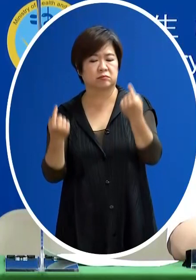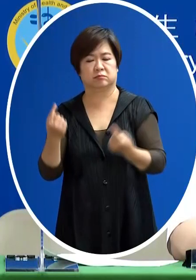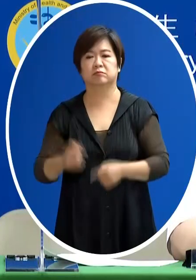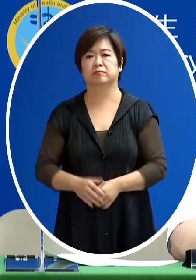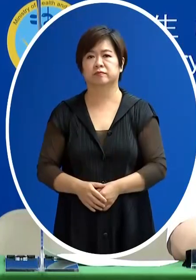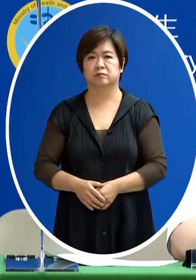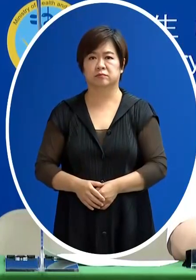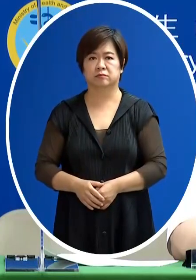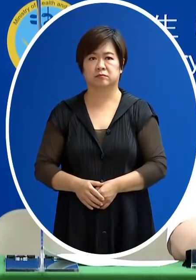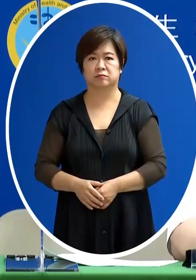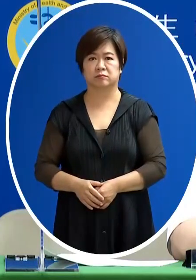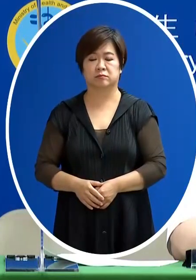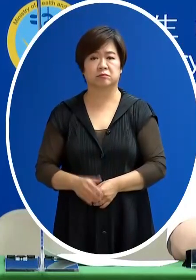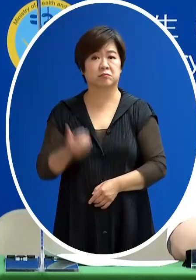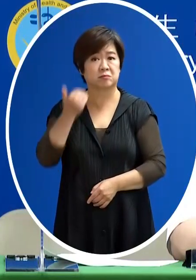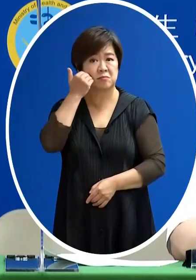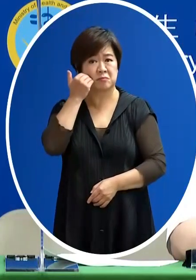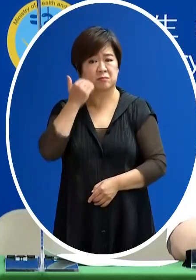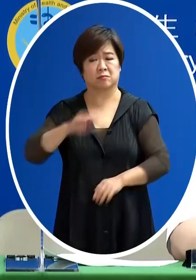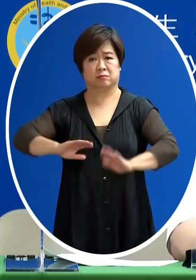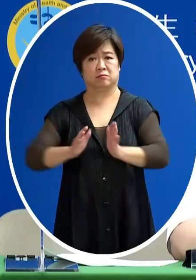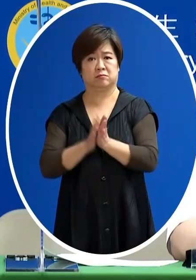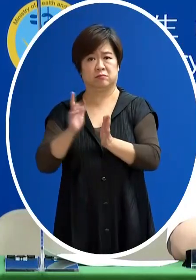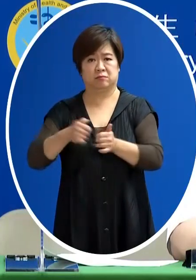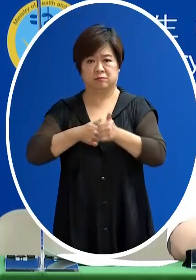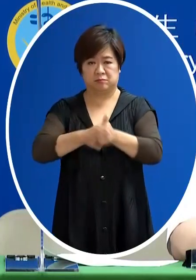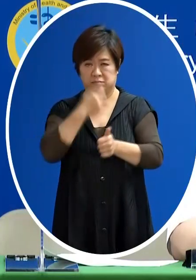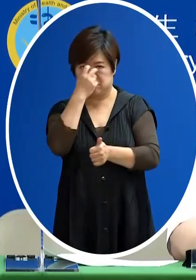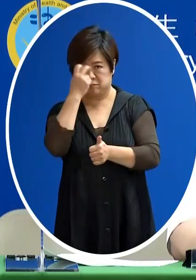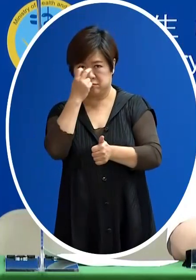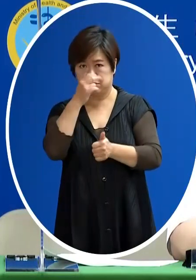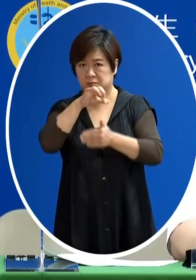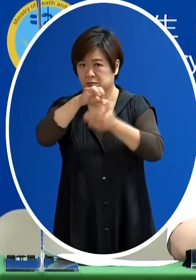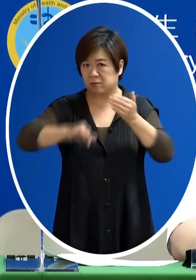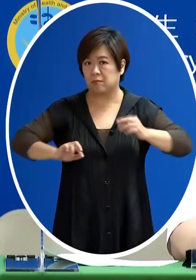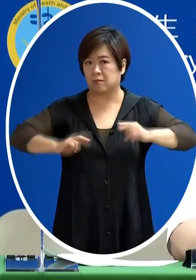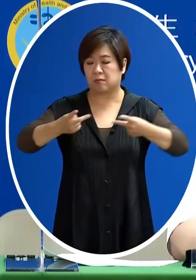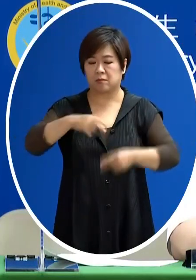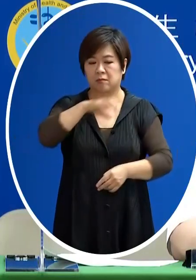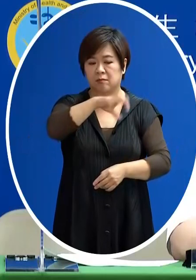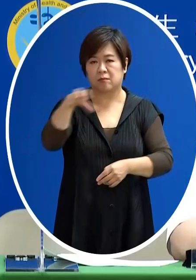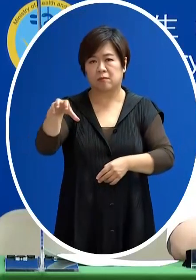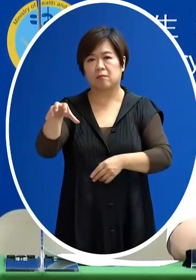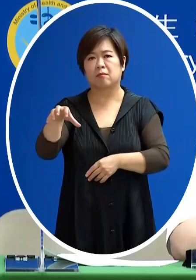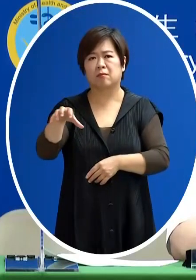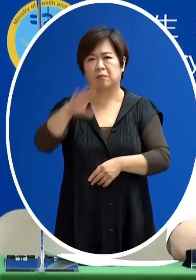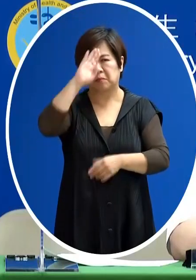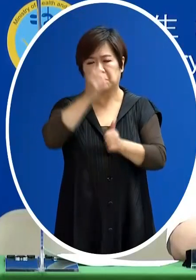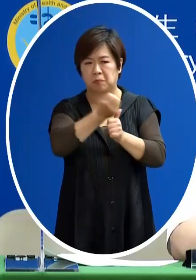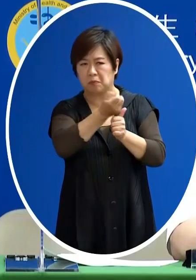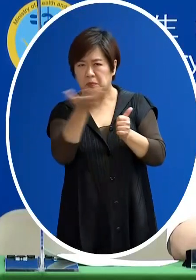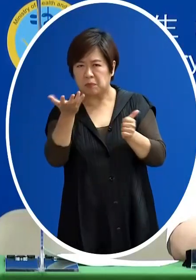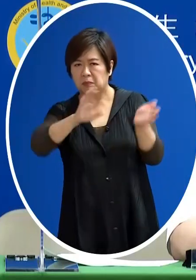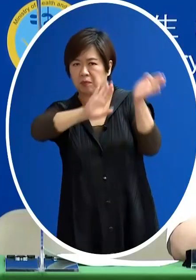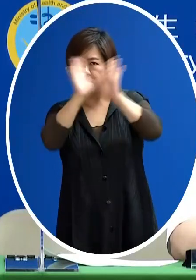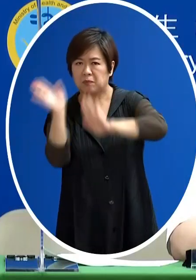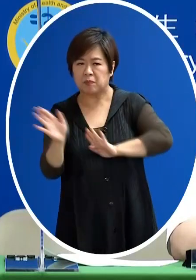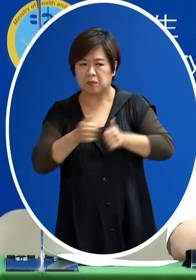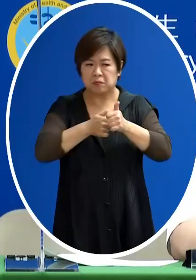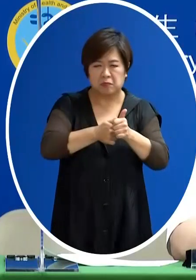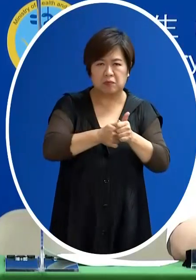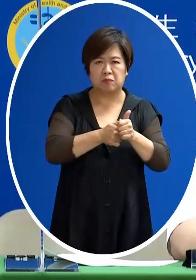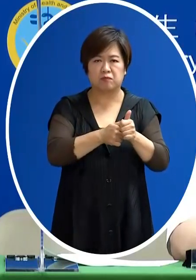比较。那如果说立刻把这个监测的方式就改成是地方流行疾病的监测方式的话，当然病例数会很